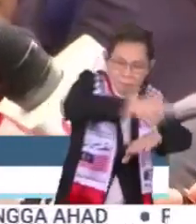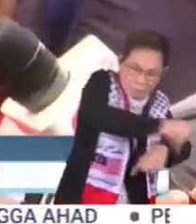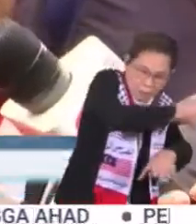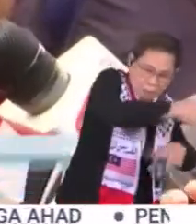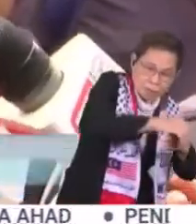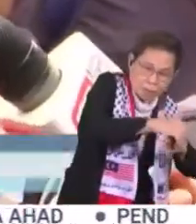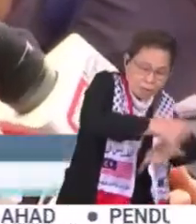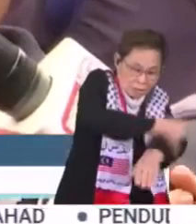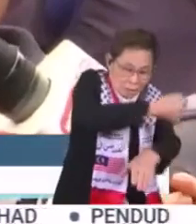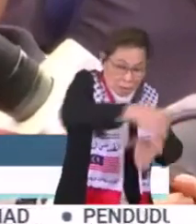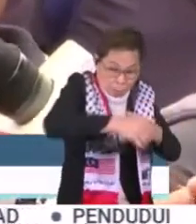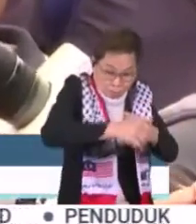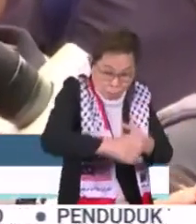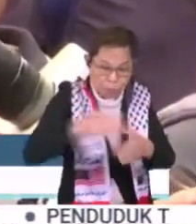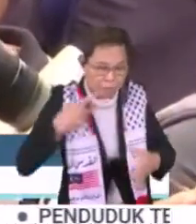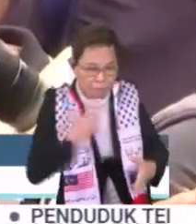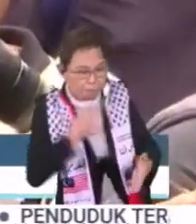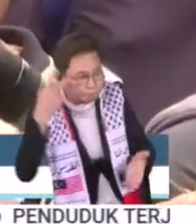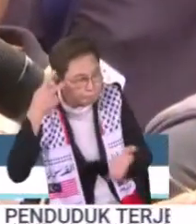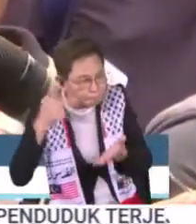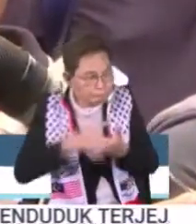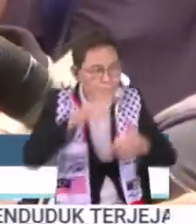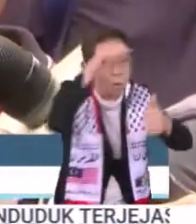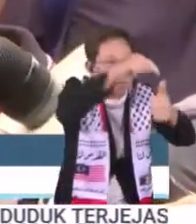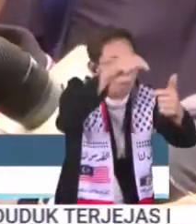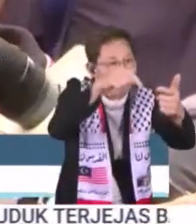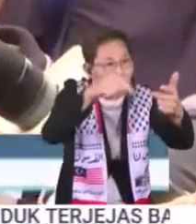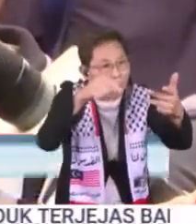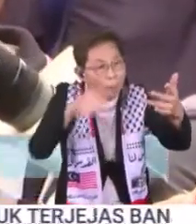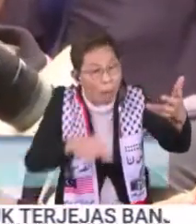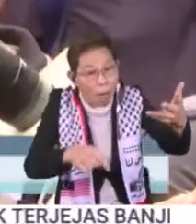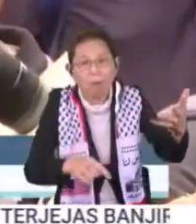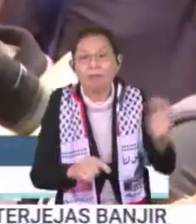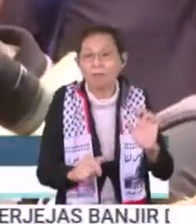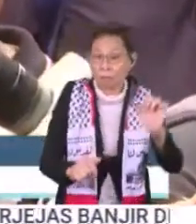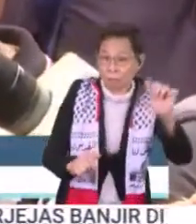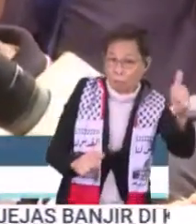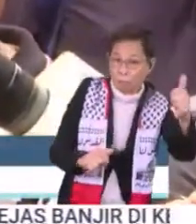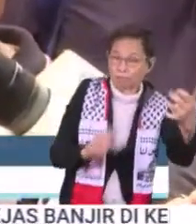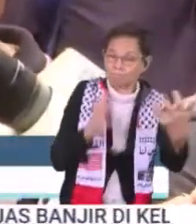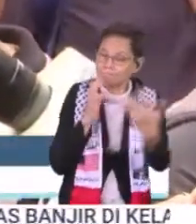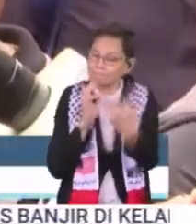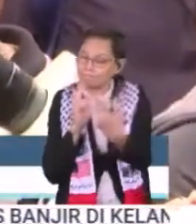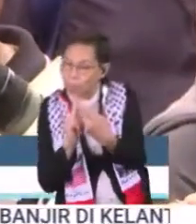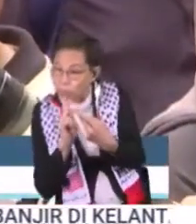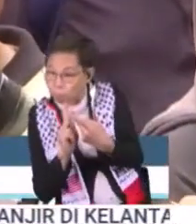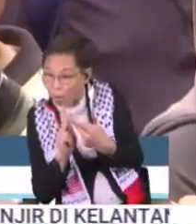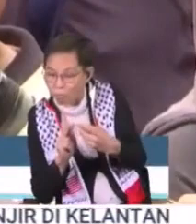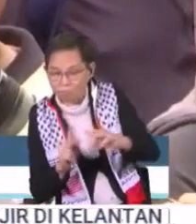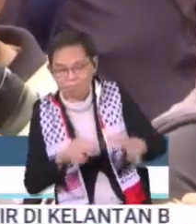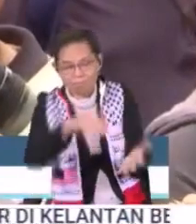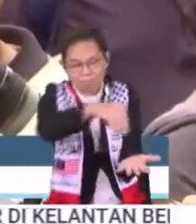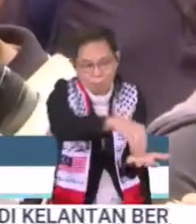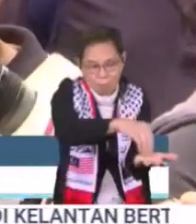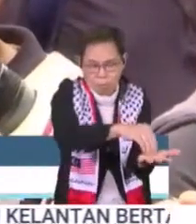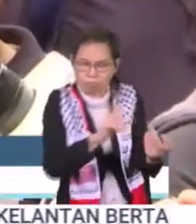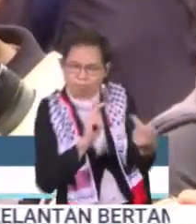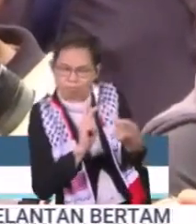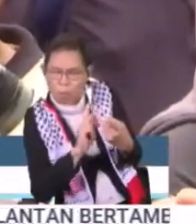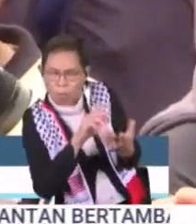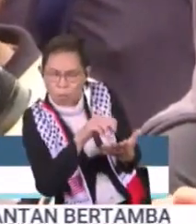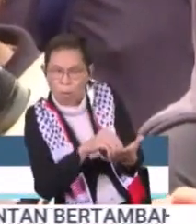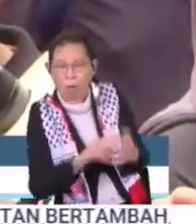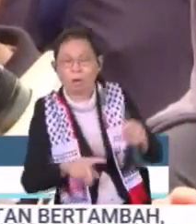ini telah kita mengenal pastikan pelbagai aspek. Pertama, daripada kesesuaian lokasi. Okay, kedua,